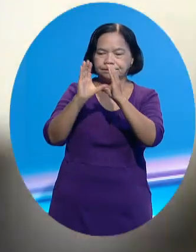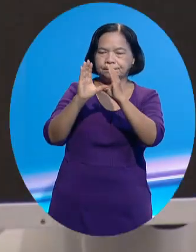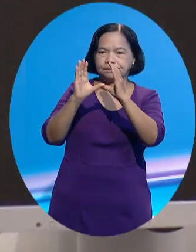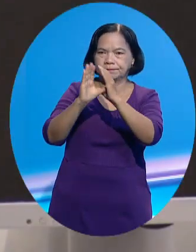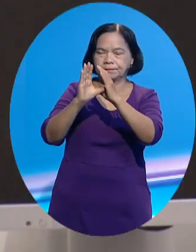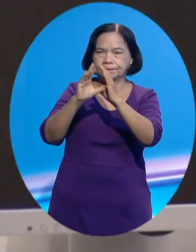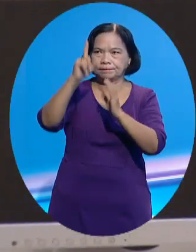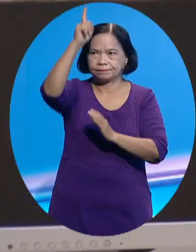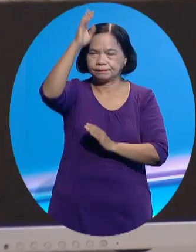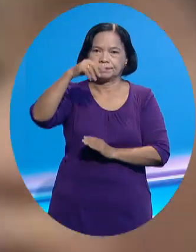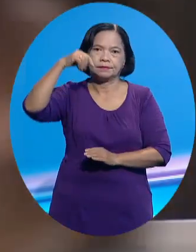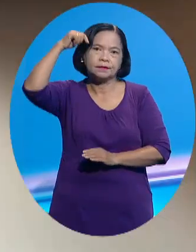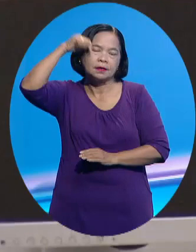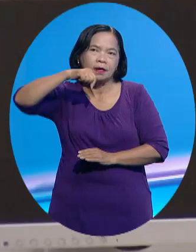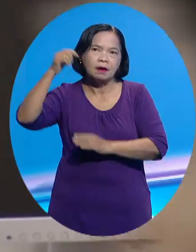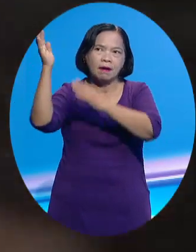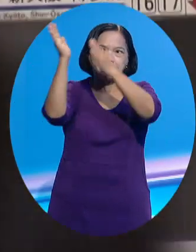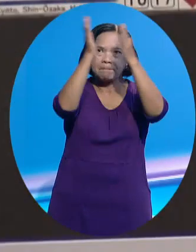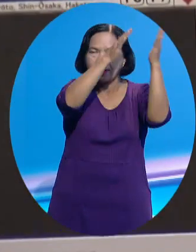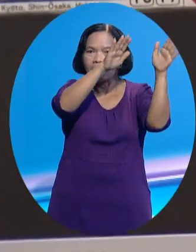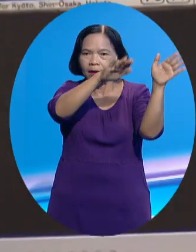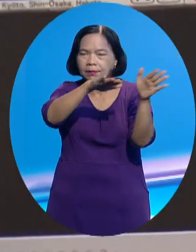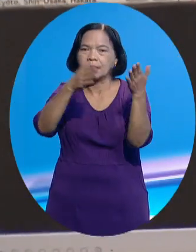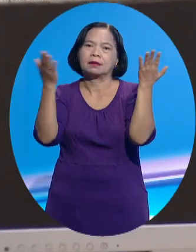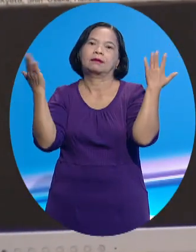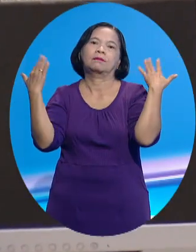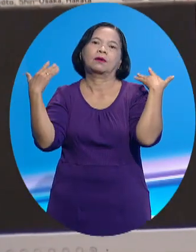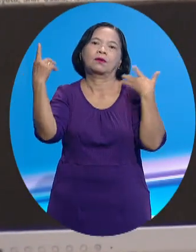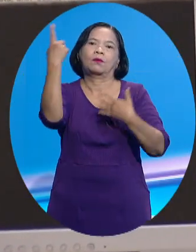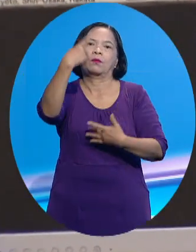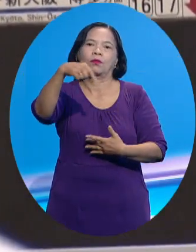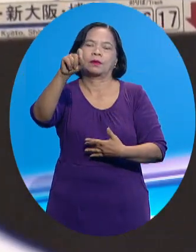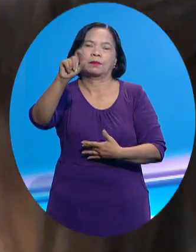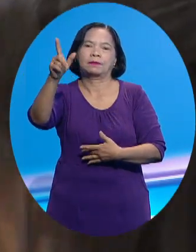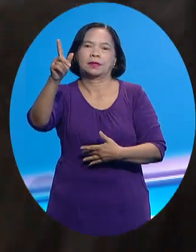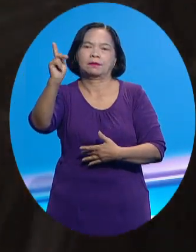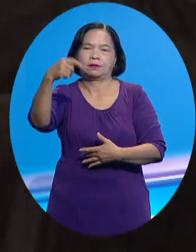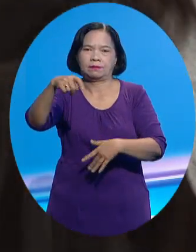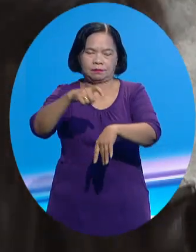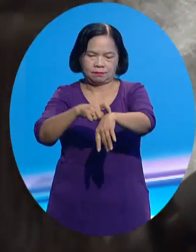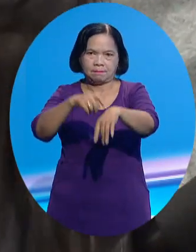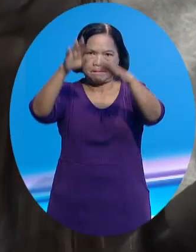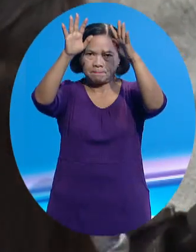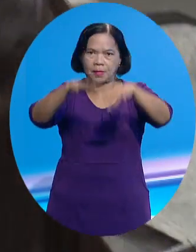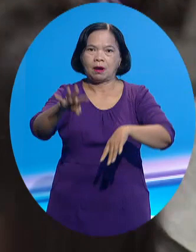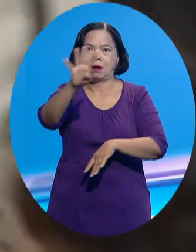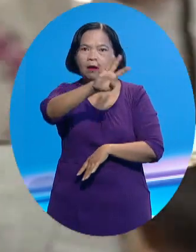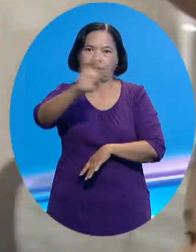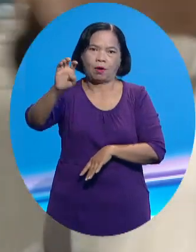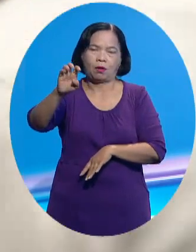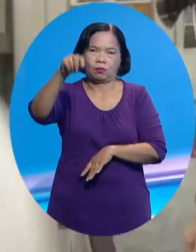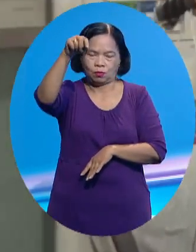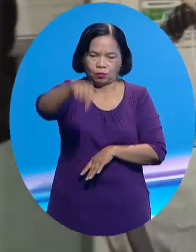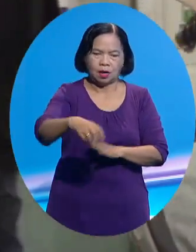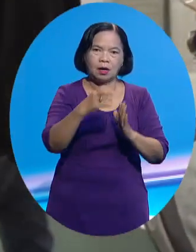Bản, cơn bão đang di chuyển với tốc độ chậm, với sức gió lên đến 108 km/h. Lượng mưa hơn 400mm có thể đổ xuống